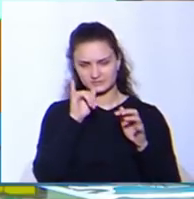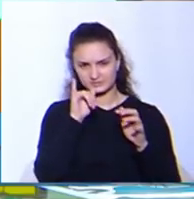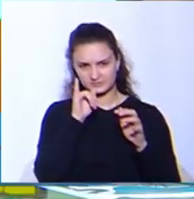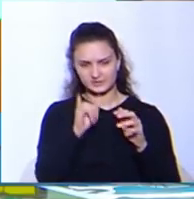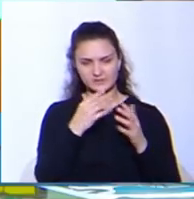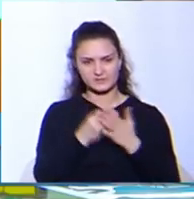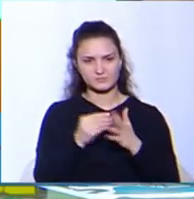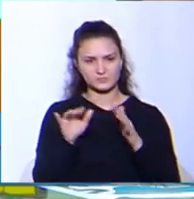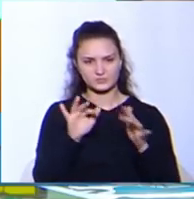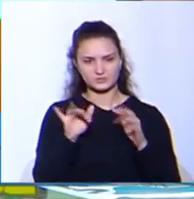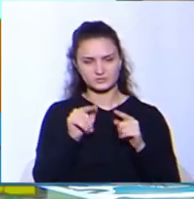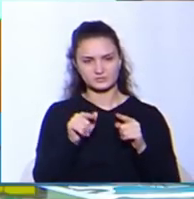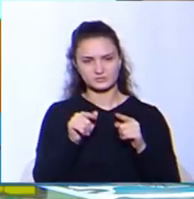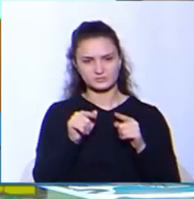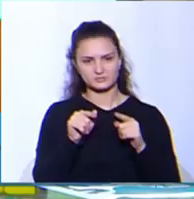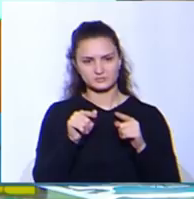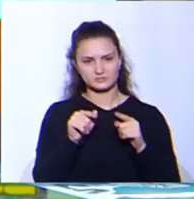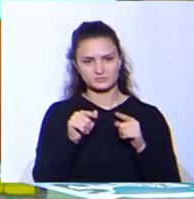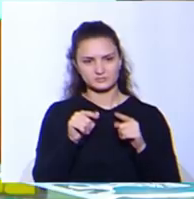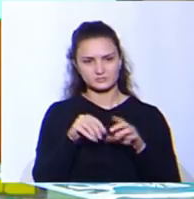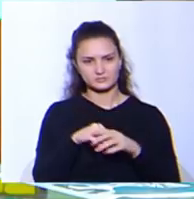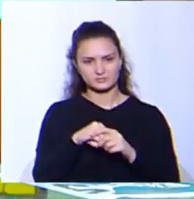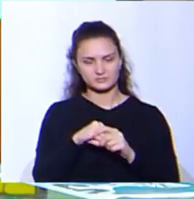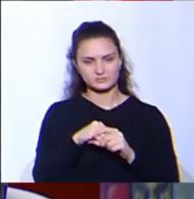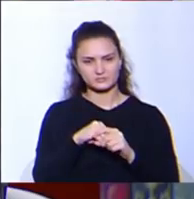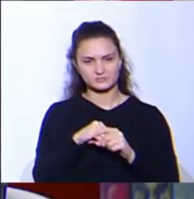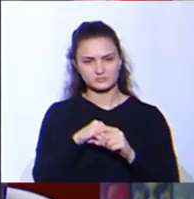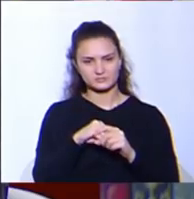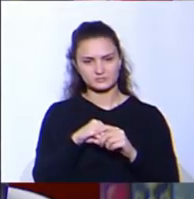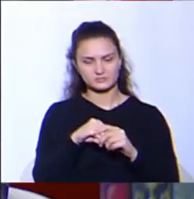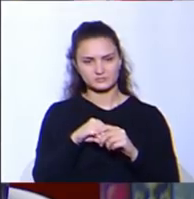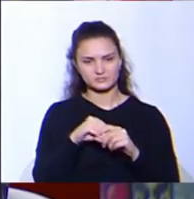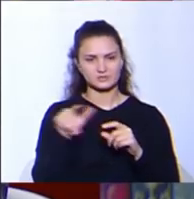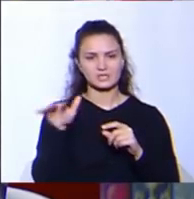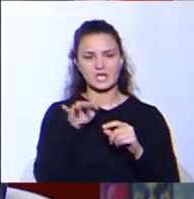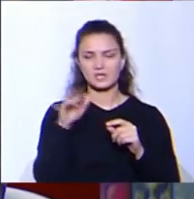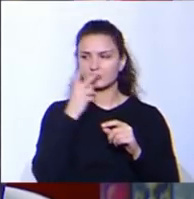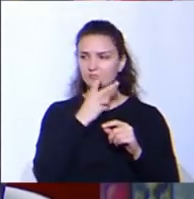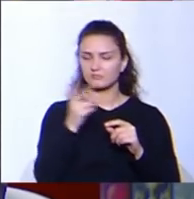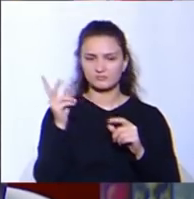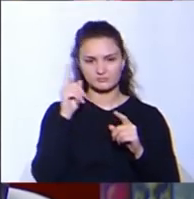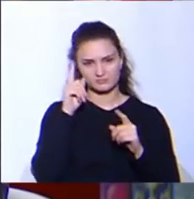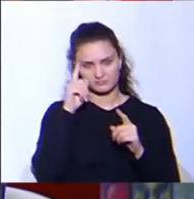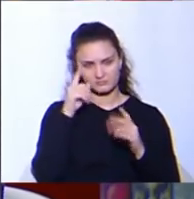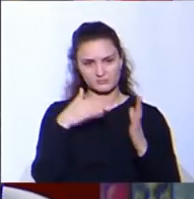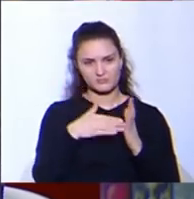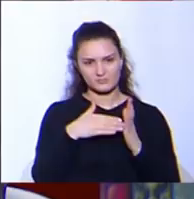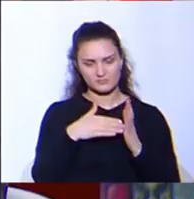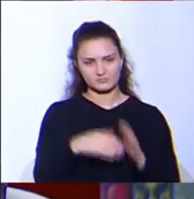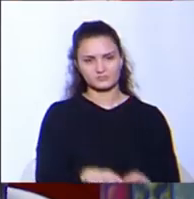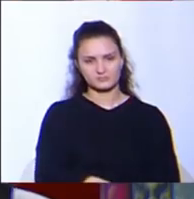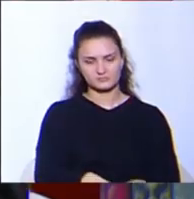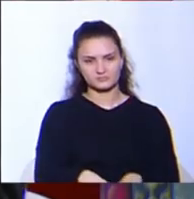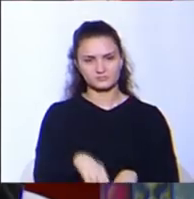თავის ფუნქციებს, ტვინი ვერ ართმევს თავის ფუნქციებს. რაში გამოიხატება? გამოიხატება, რომ გარემოს ვერ აღიქვამენ. დეზორიენტირებულები